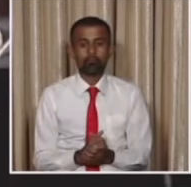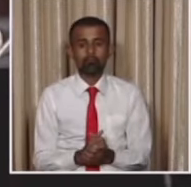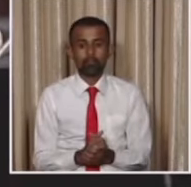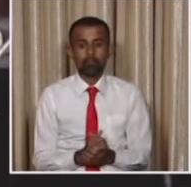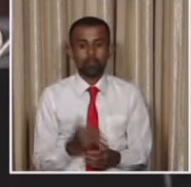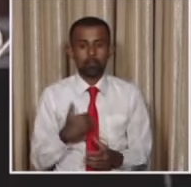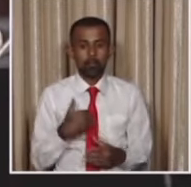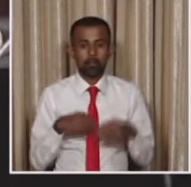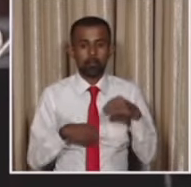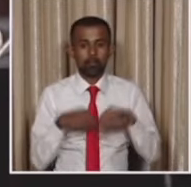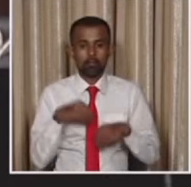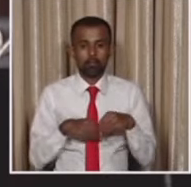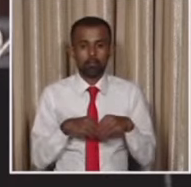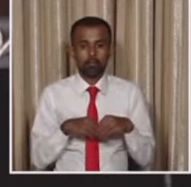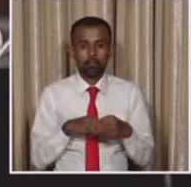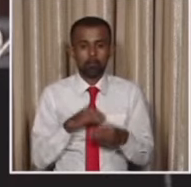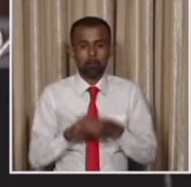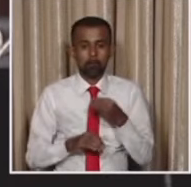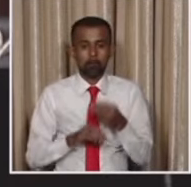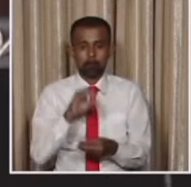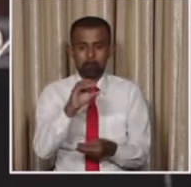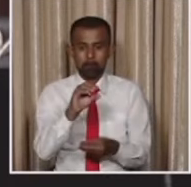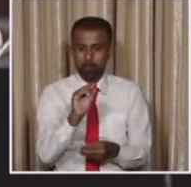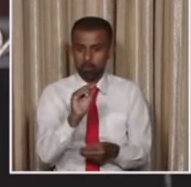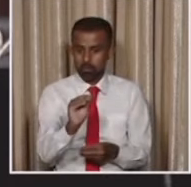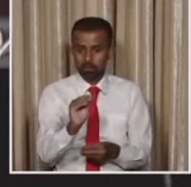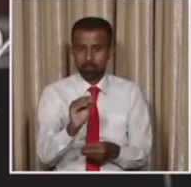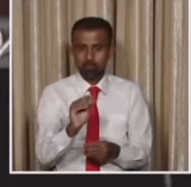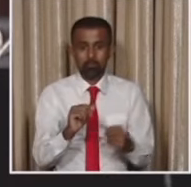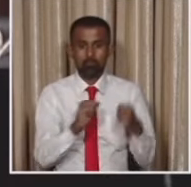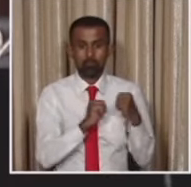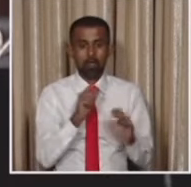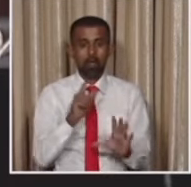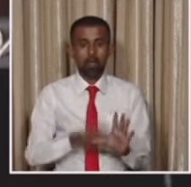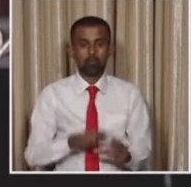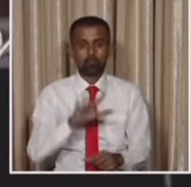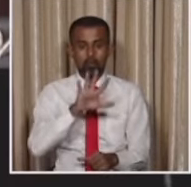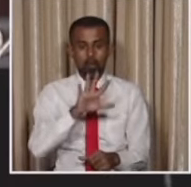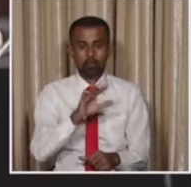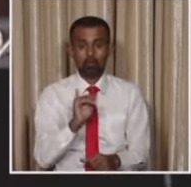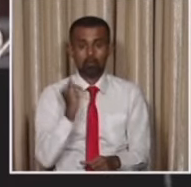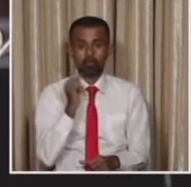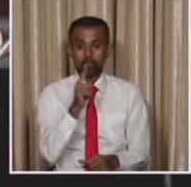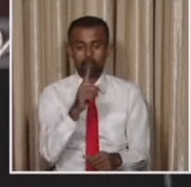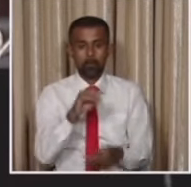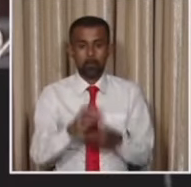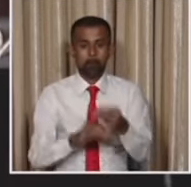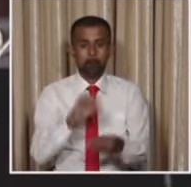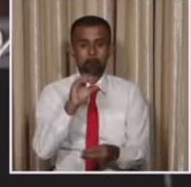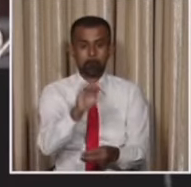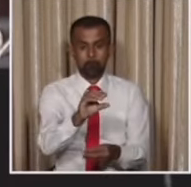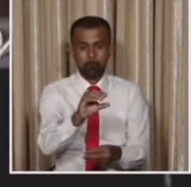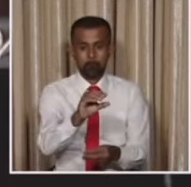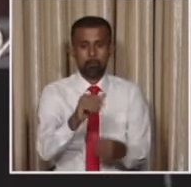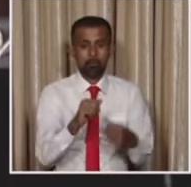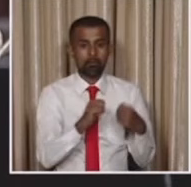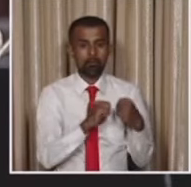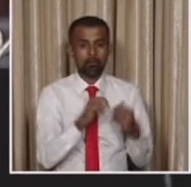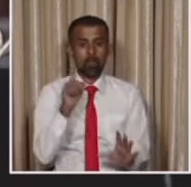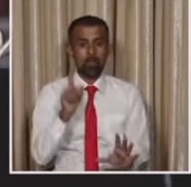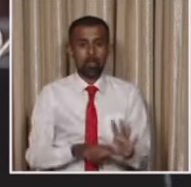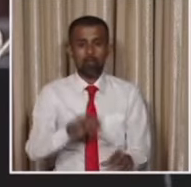අපි දේශපාලකයෙකුට ආයෝජනය කළොත් ප්‍රතිලාභ අවුරුදු 5යි, නිලධාරියෙකුට ආයෝජනය කළොත් ප්‍රතිලාභේ